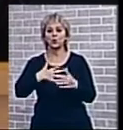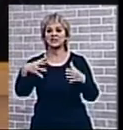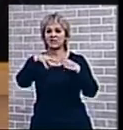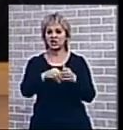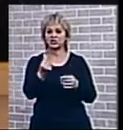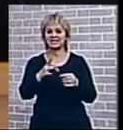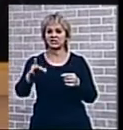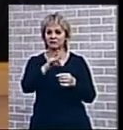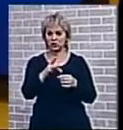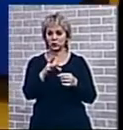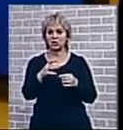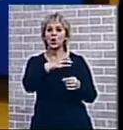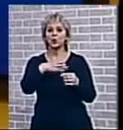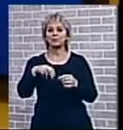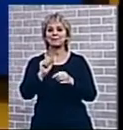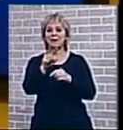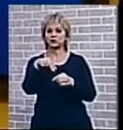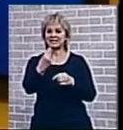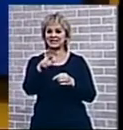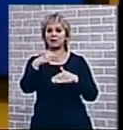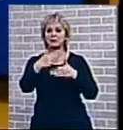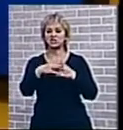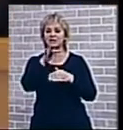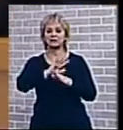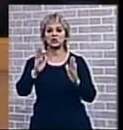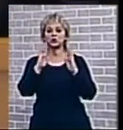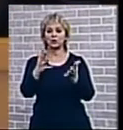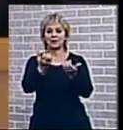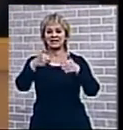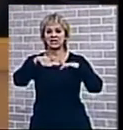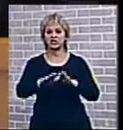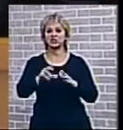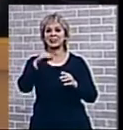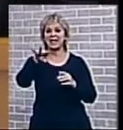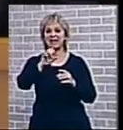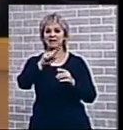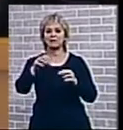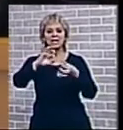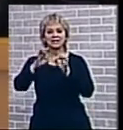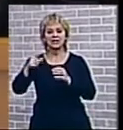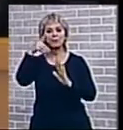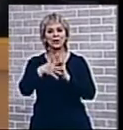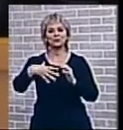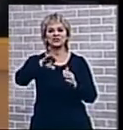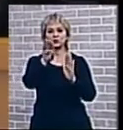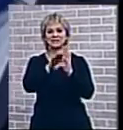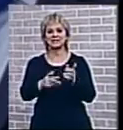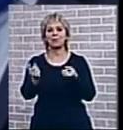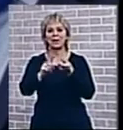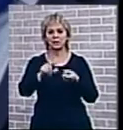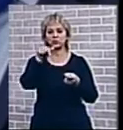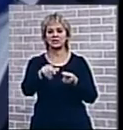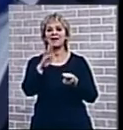вложить деньги в регион. Губернатор дал поручение в ближайшее время не только принять решение по тарифам, но и досконально продумать всю систему